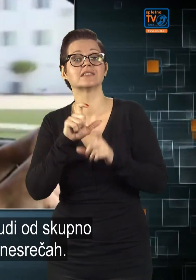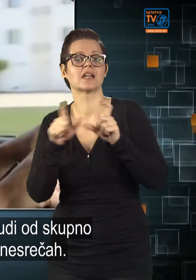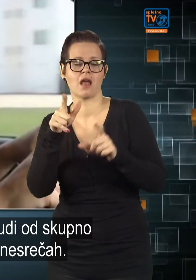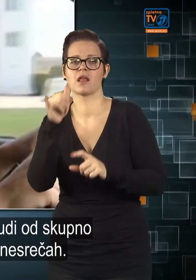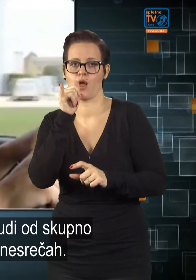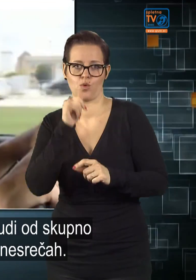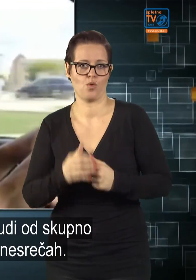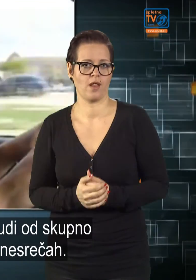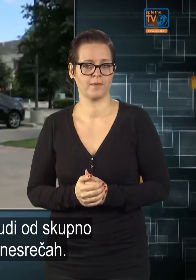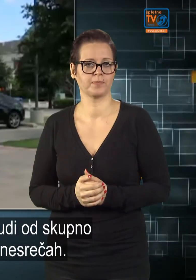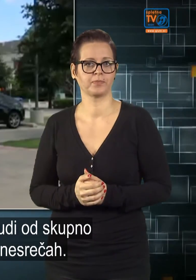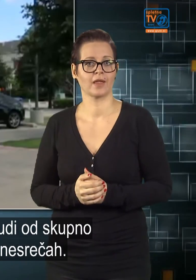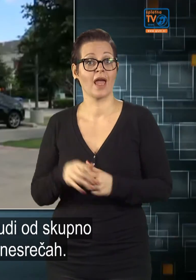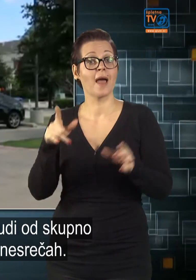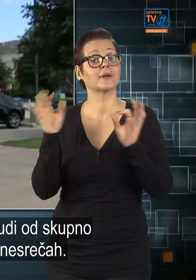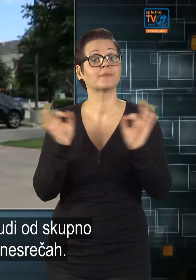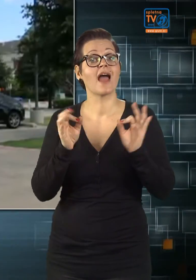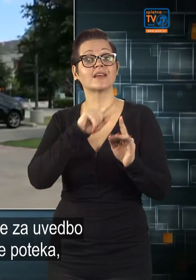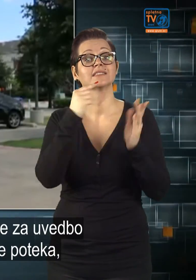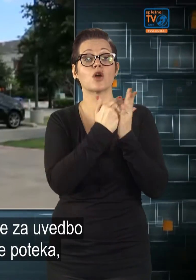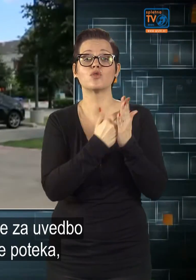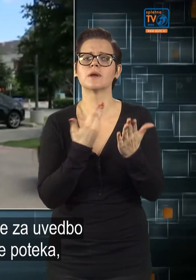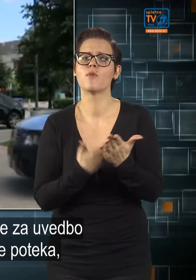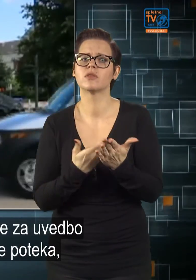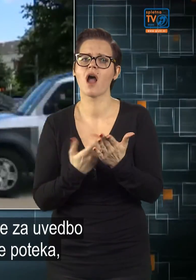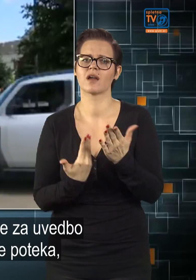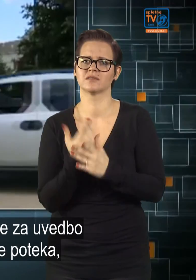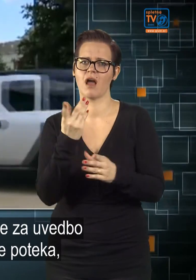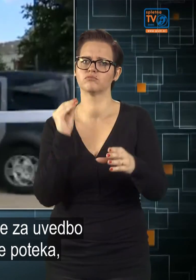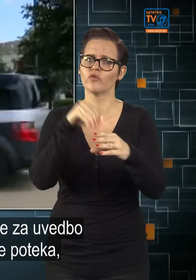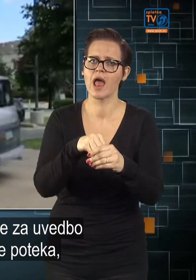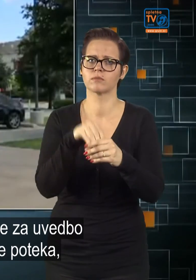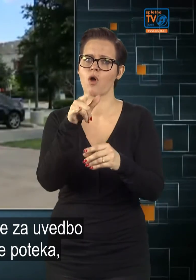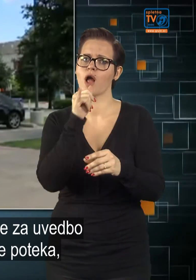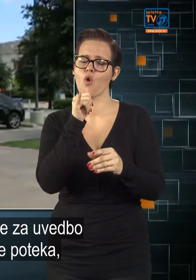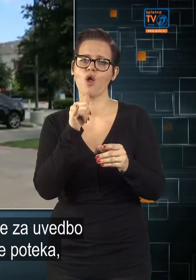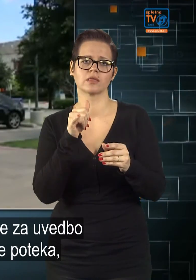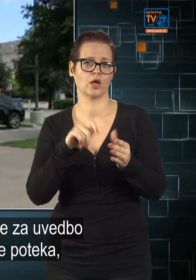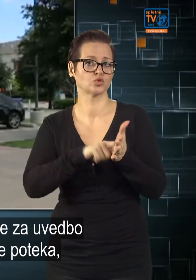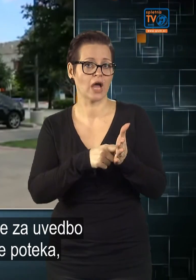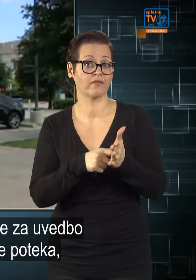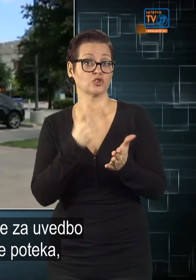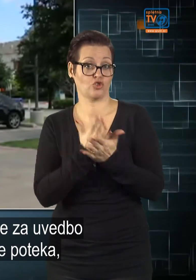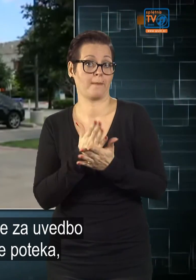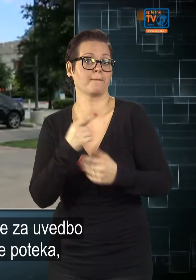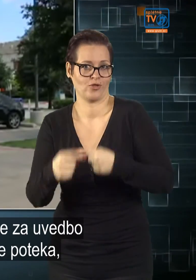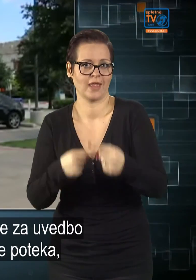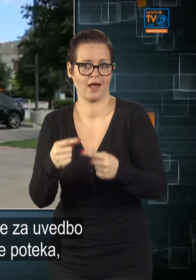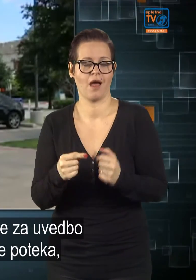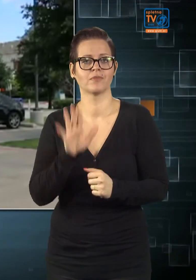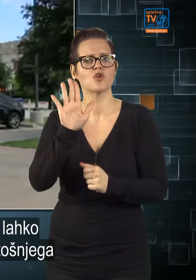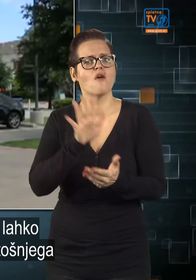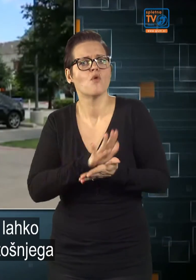skupno 120 umrlih v prometnih nesrečah. Priprava zakonske podlage za uvedbo alkoholnih ključavnic že